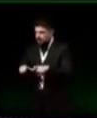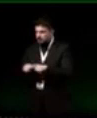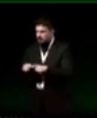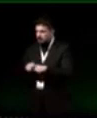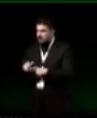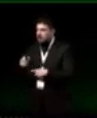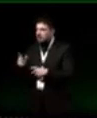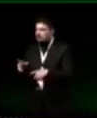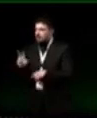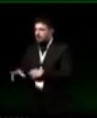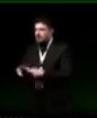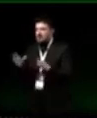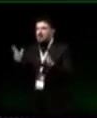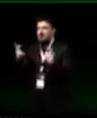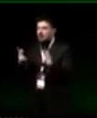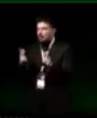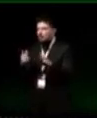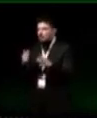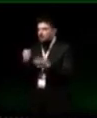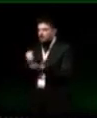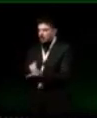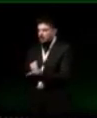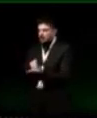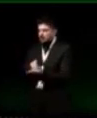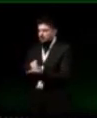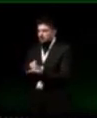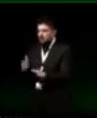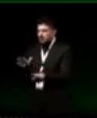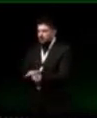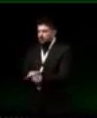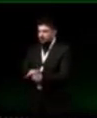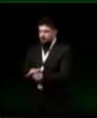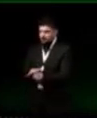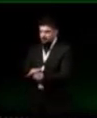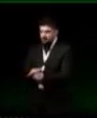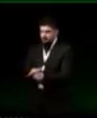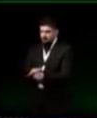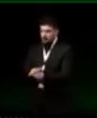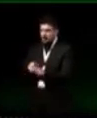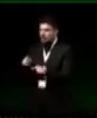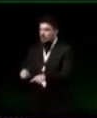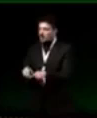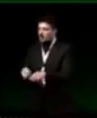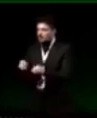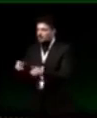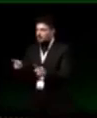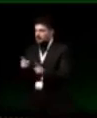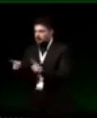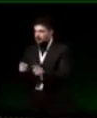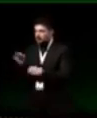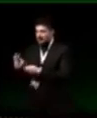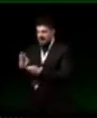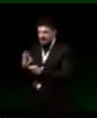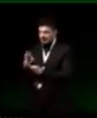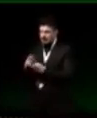congelato 3 fondi. Quello è il momento zero della grande crisi finanziaria che 13 mesi dopo vedrà le